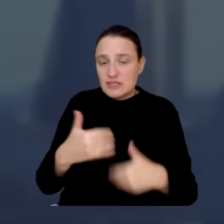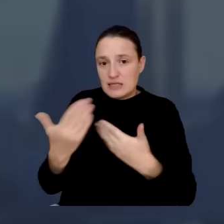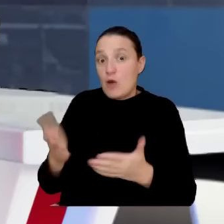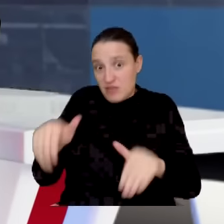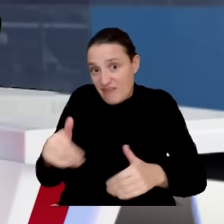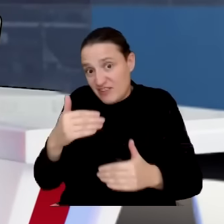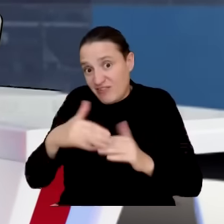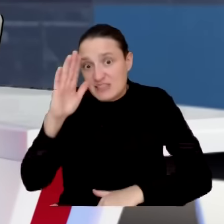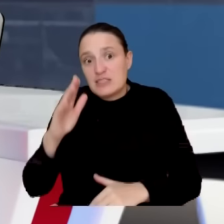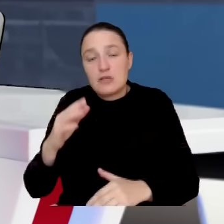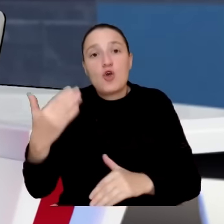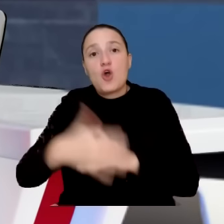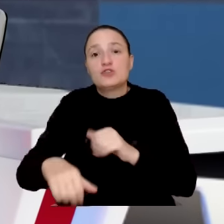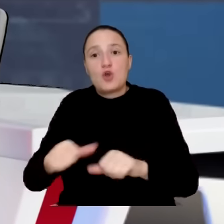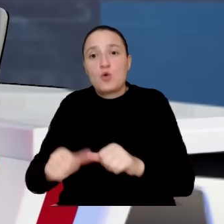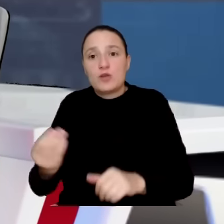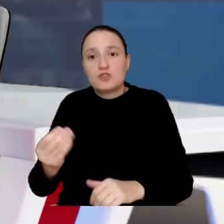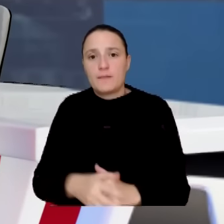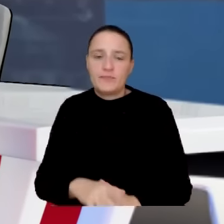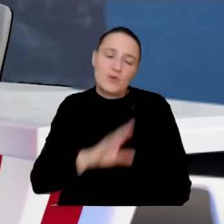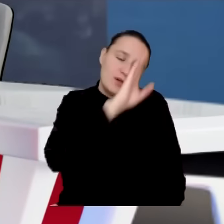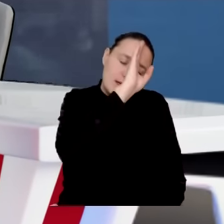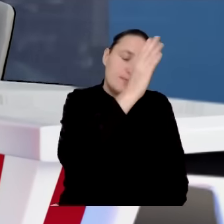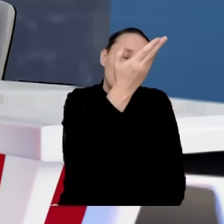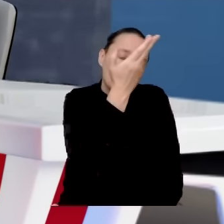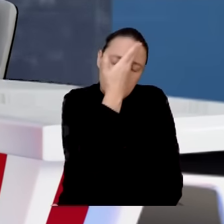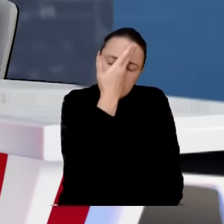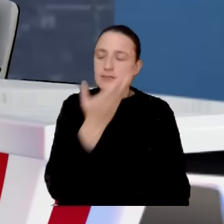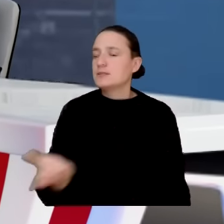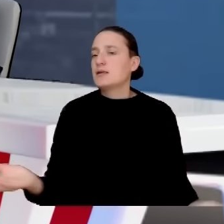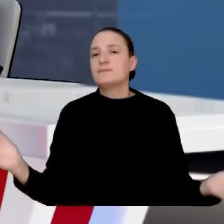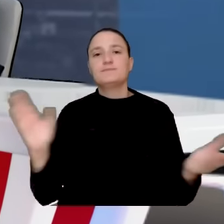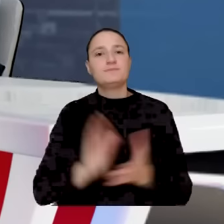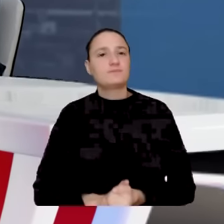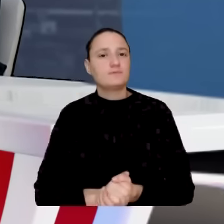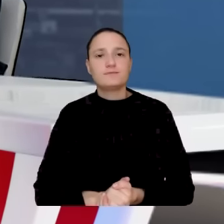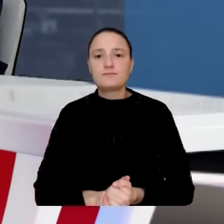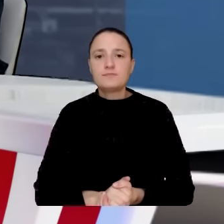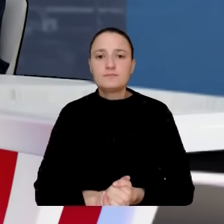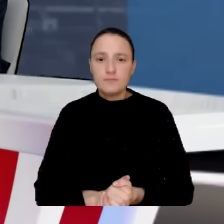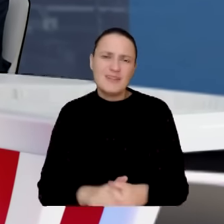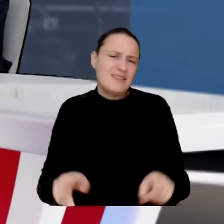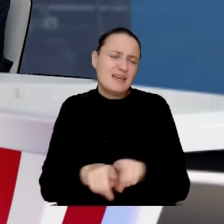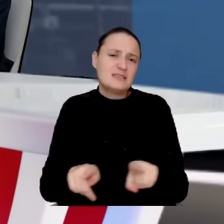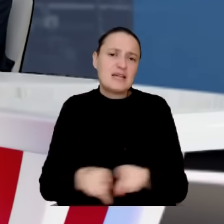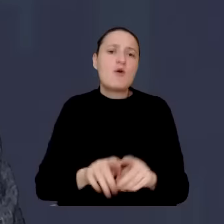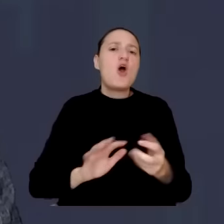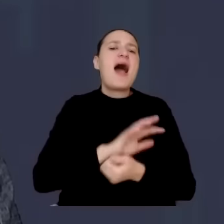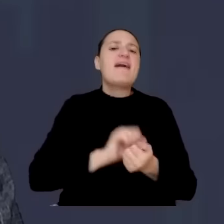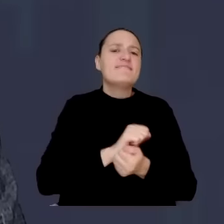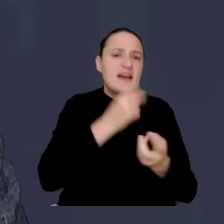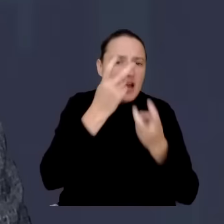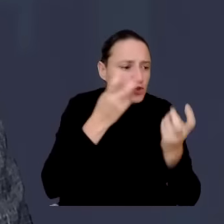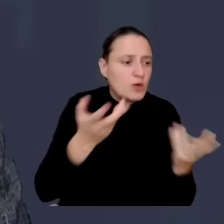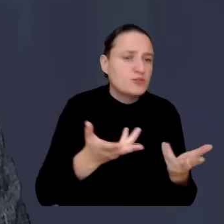więcej do końca roku to jest hipokryzja oczywiście bo to pokazuje że szuka się trochę też takiej afery tam gdzie jej nie ma